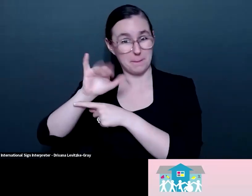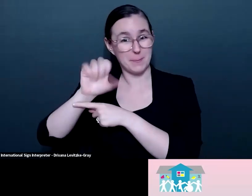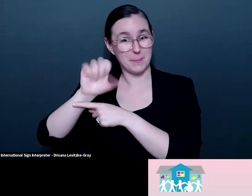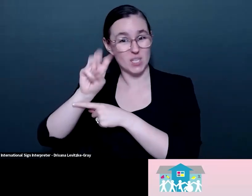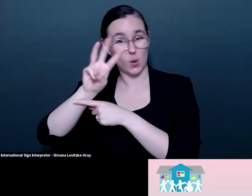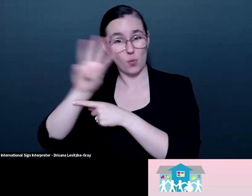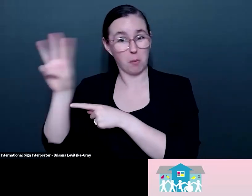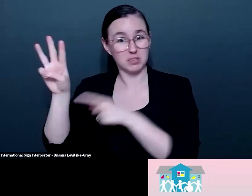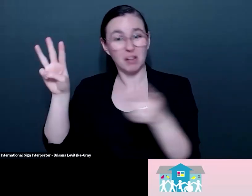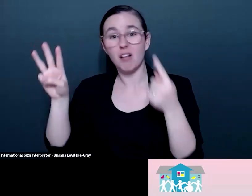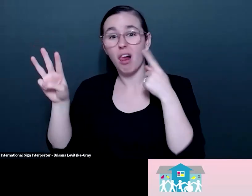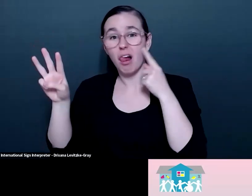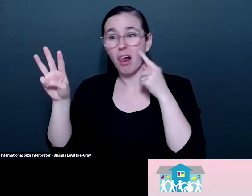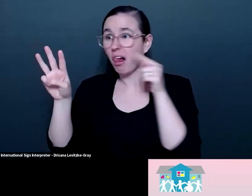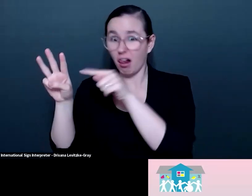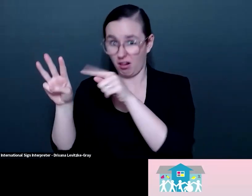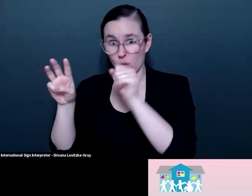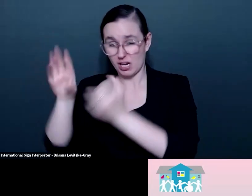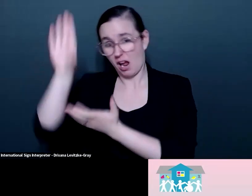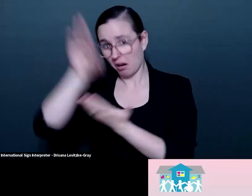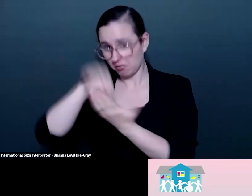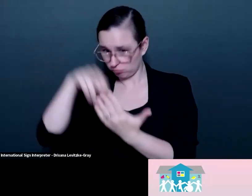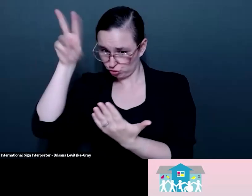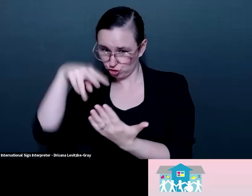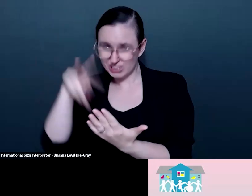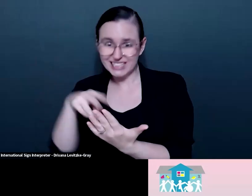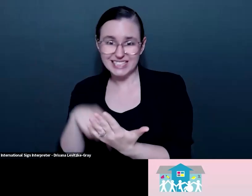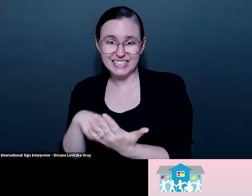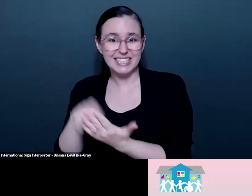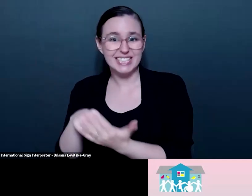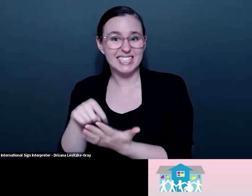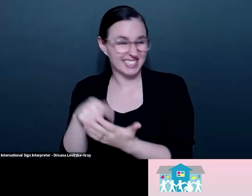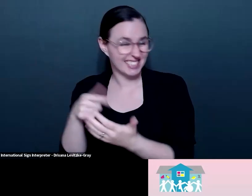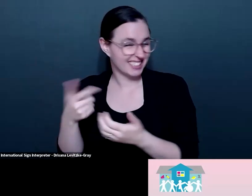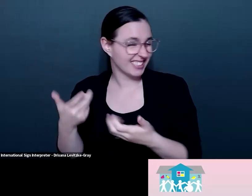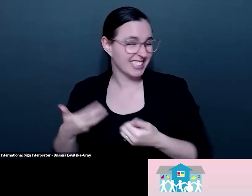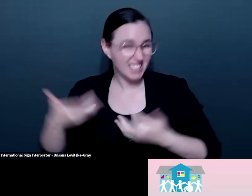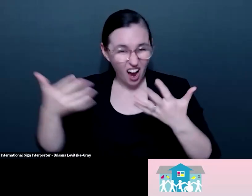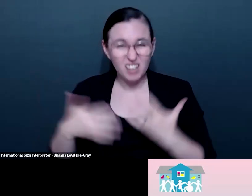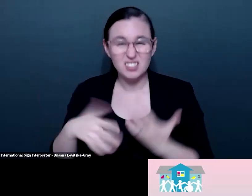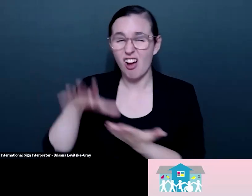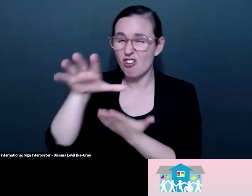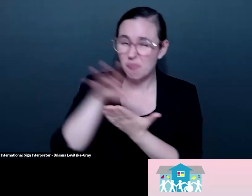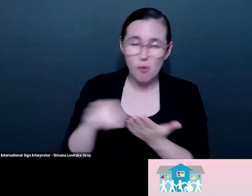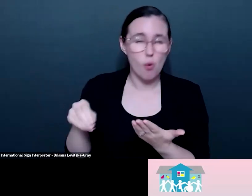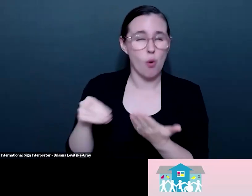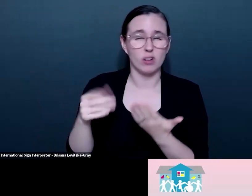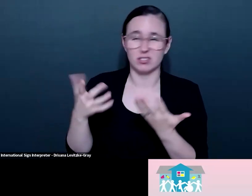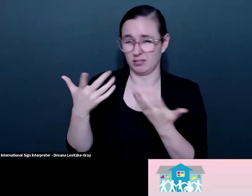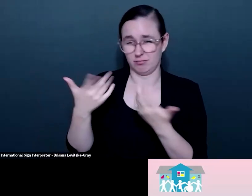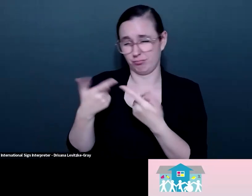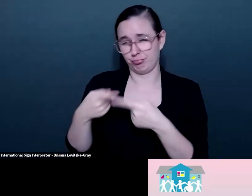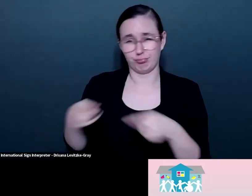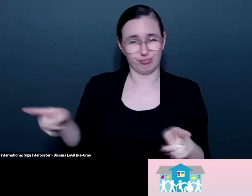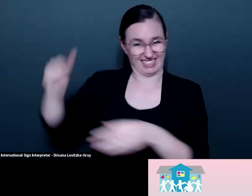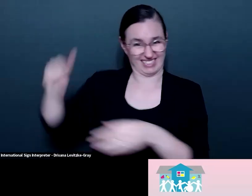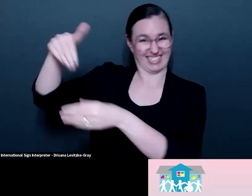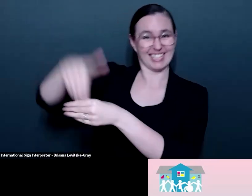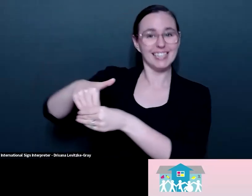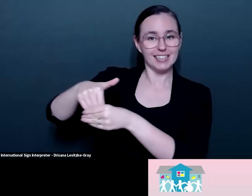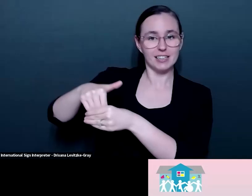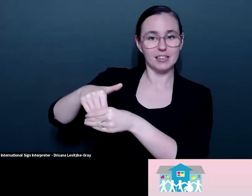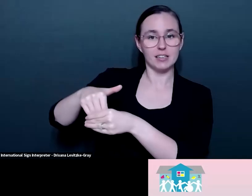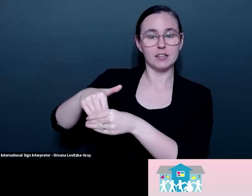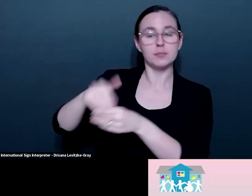les gens peuvent télécharger les résultats et tout ce qui se trouvait sur ce site. Euh,